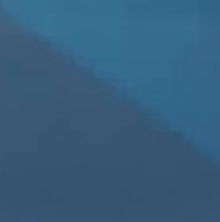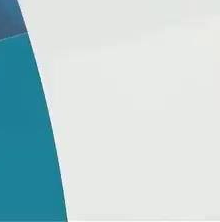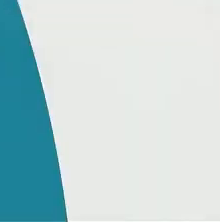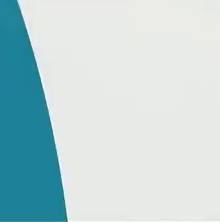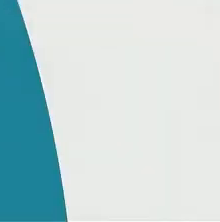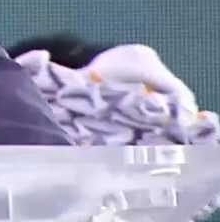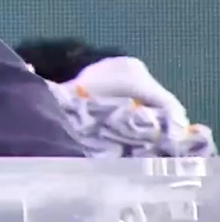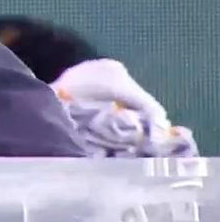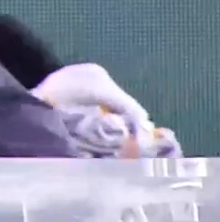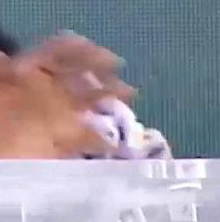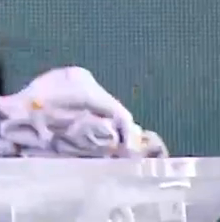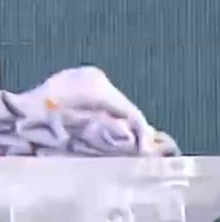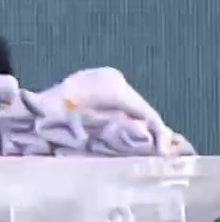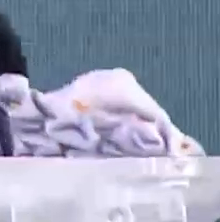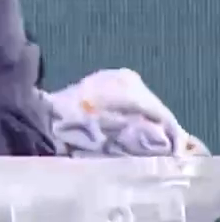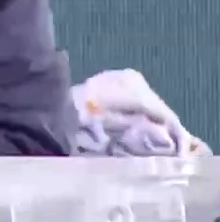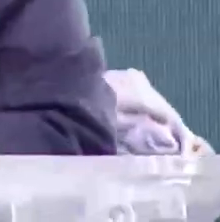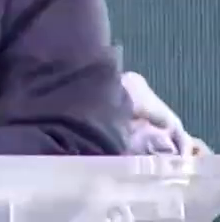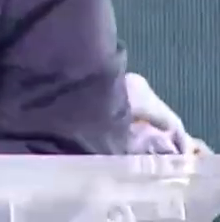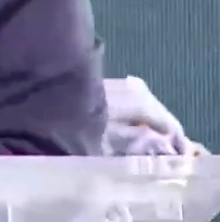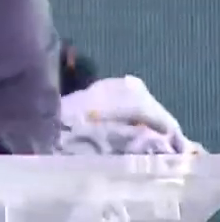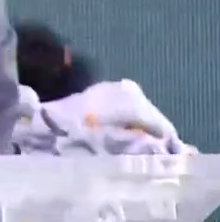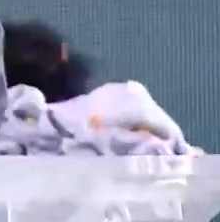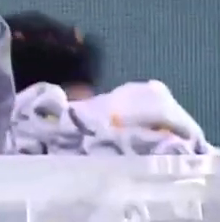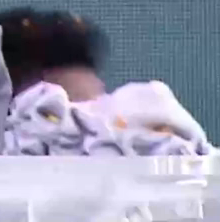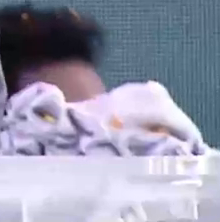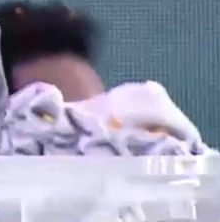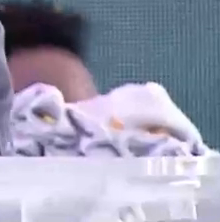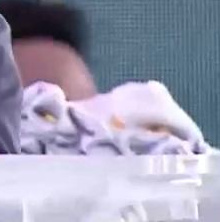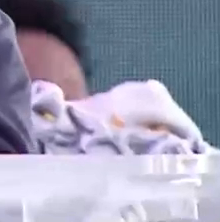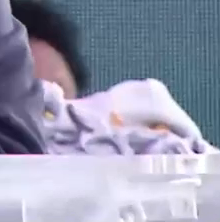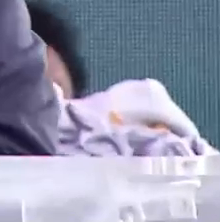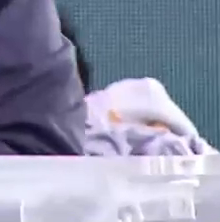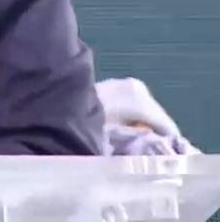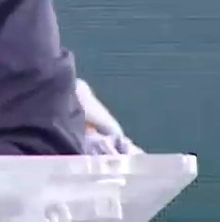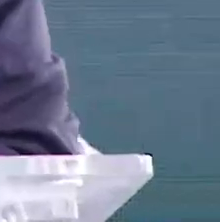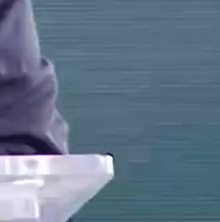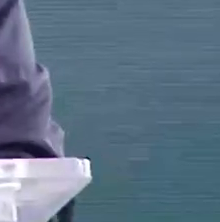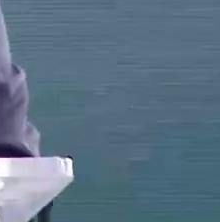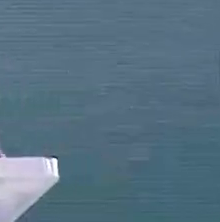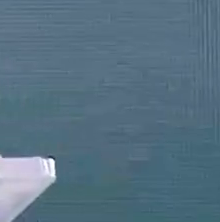Je suis content d'être ici ensemble, Canada.